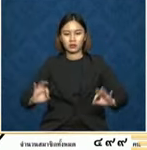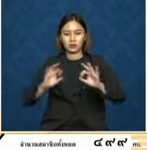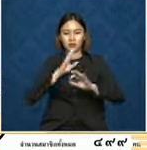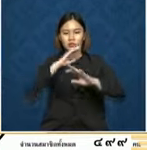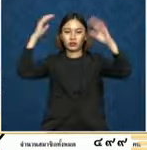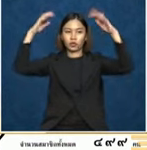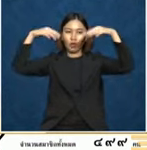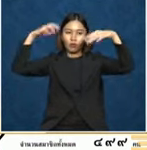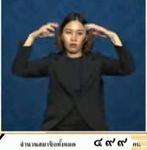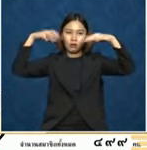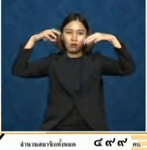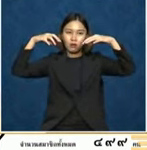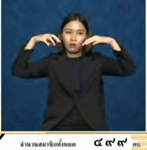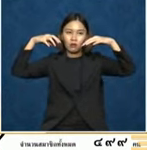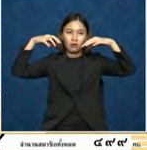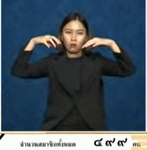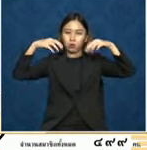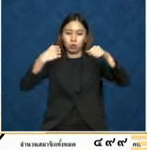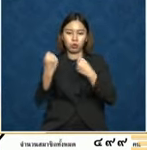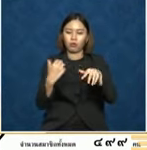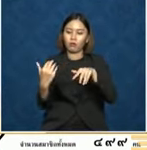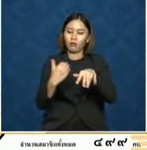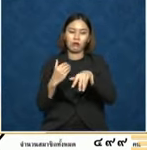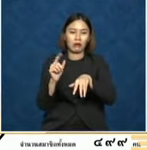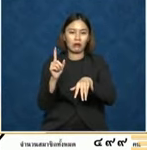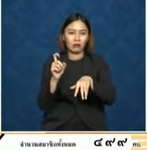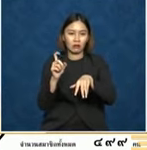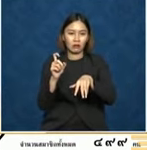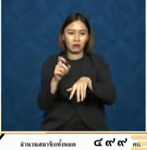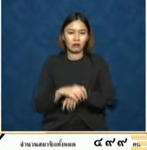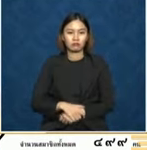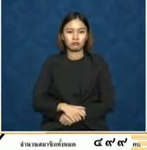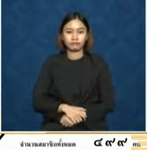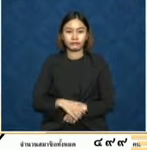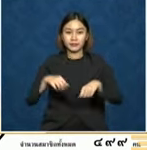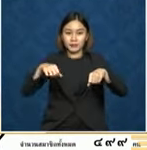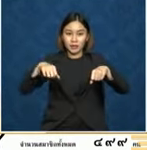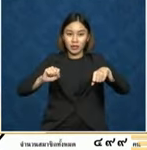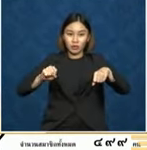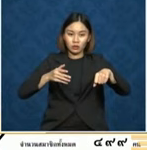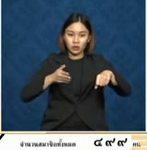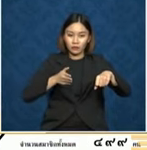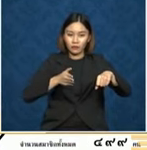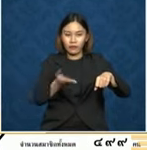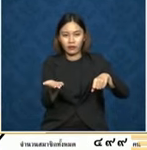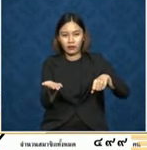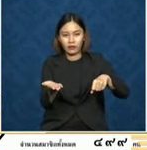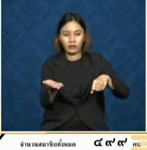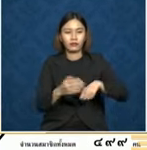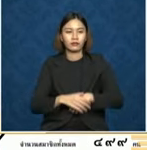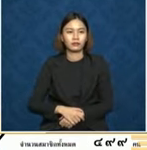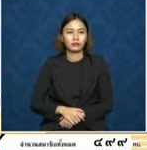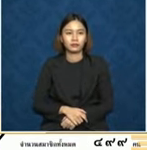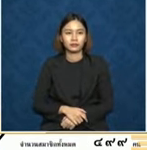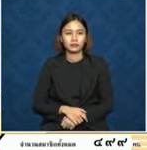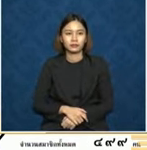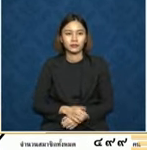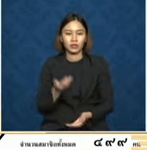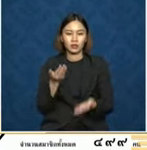นนี่ใช้เส้นทางไม่ได้ถ้าขี่มอเตอร์ไซค์ไปก็หกล้ม